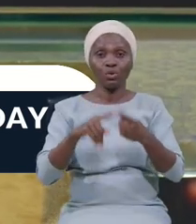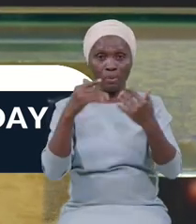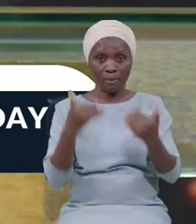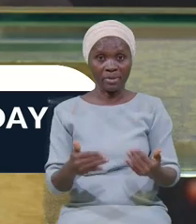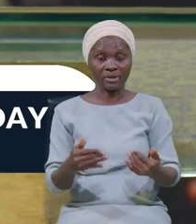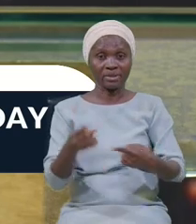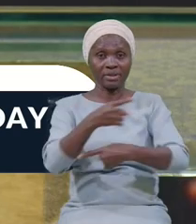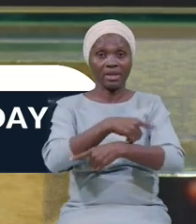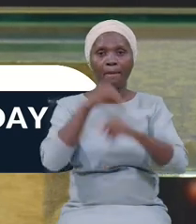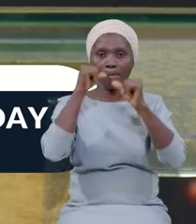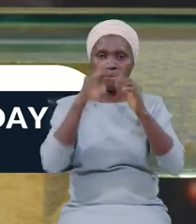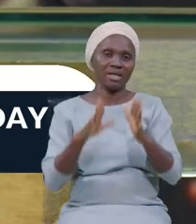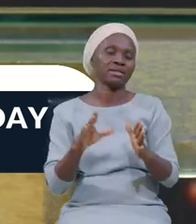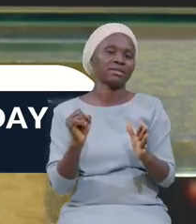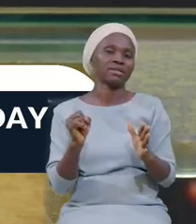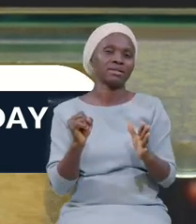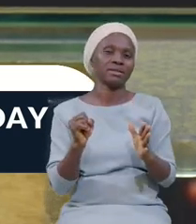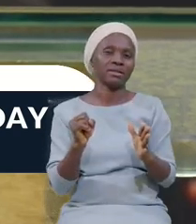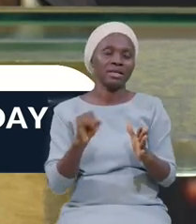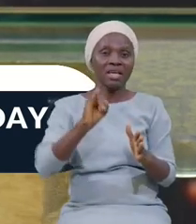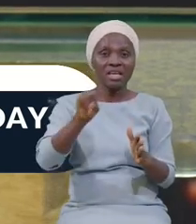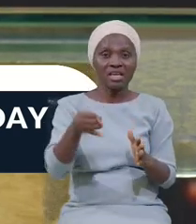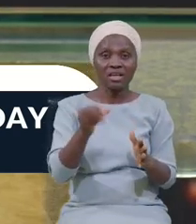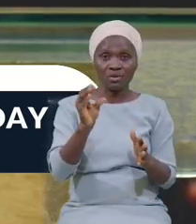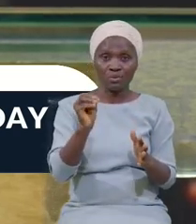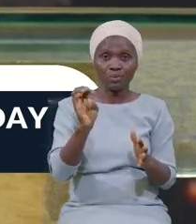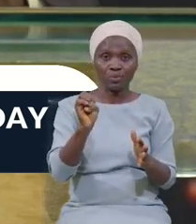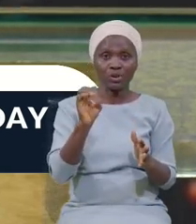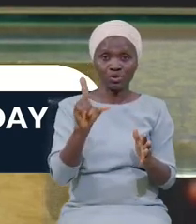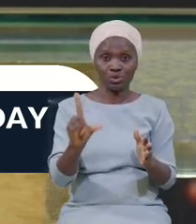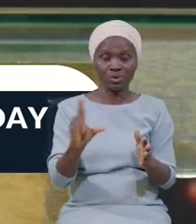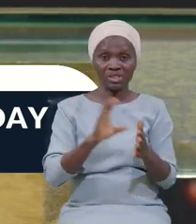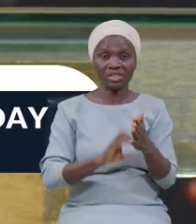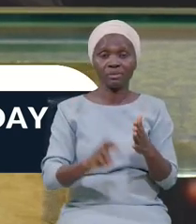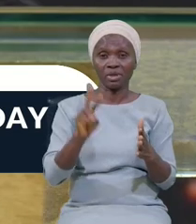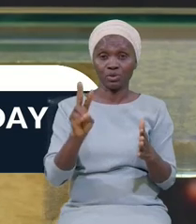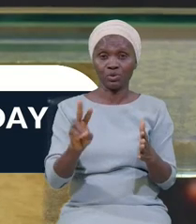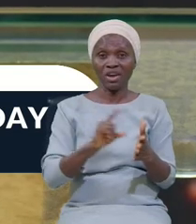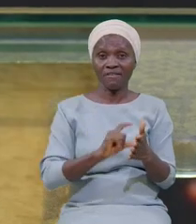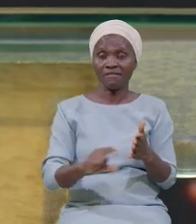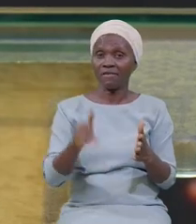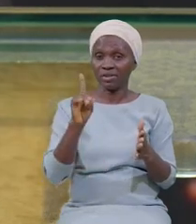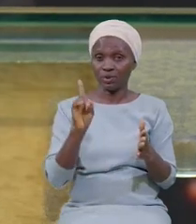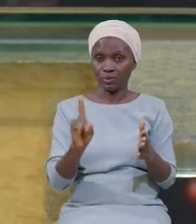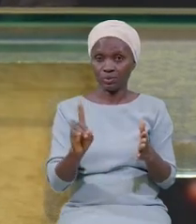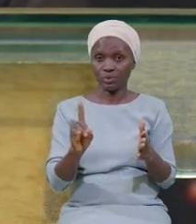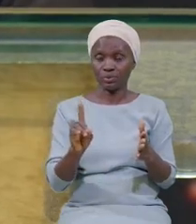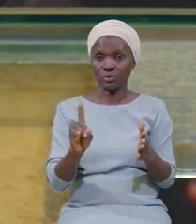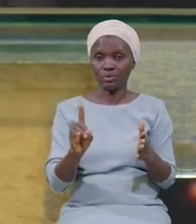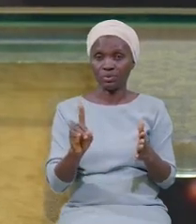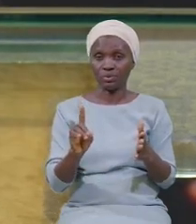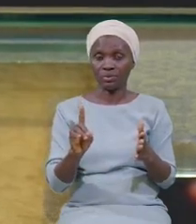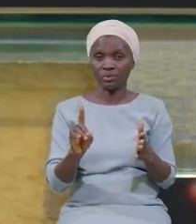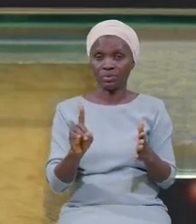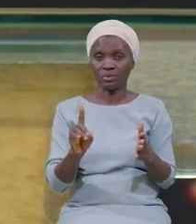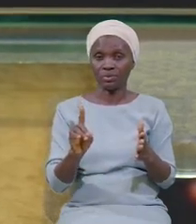Je vais à Joël chapitre 2. Je lis le verset 1, Joël 2 verset